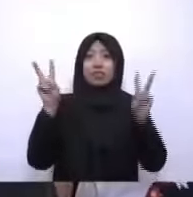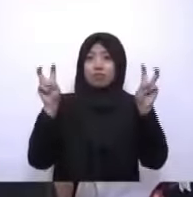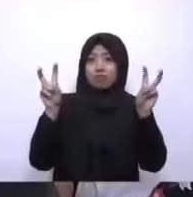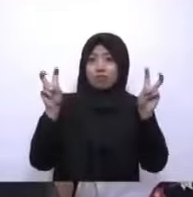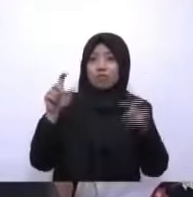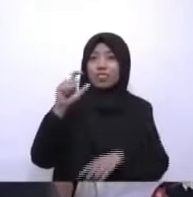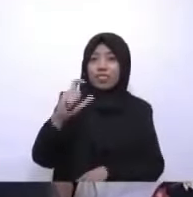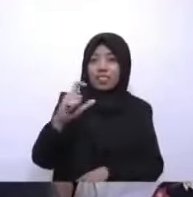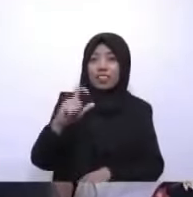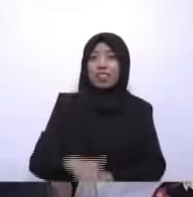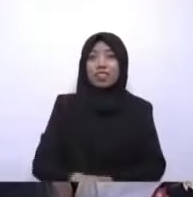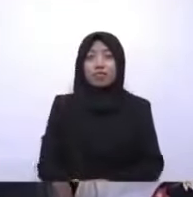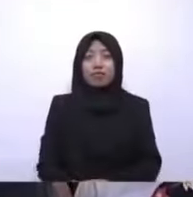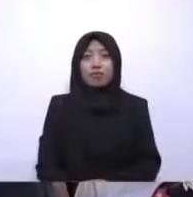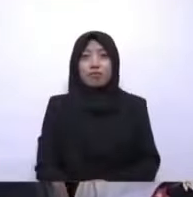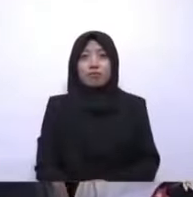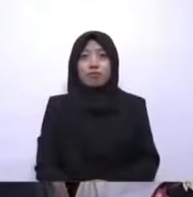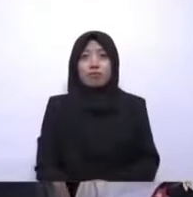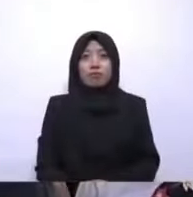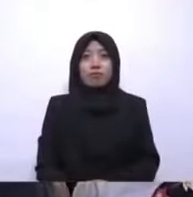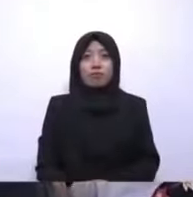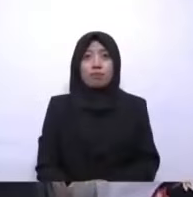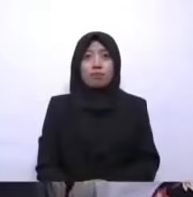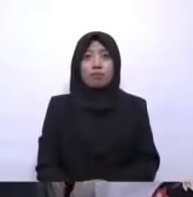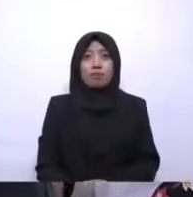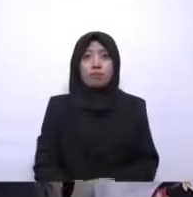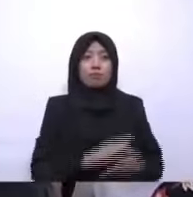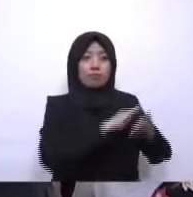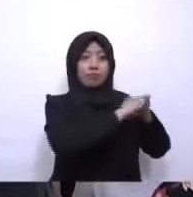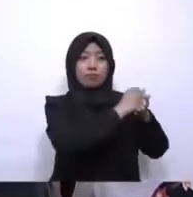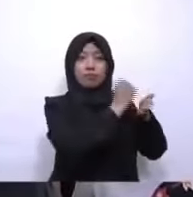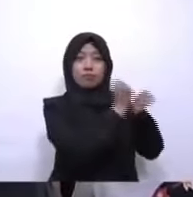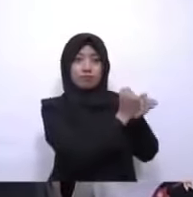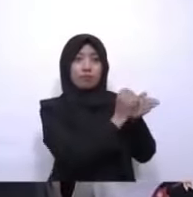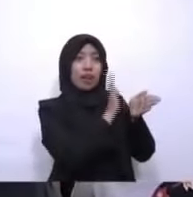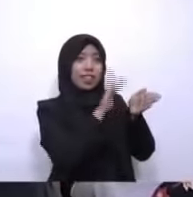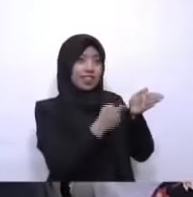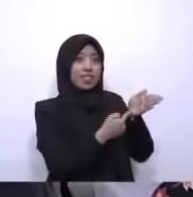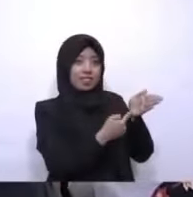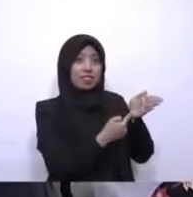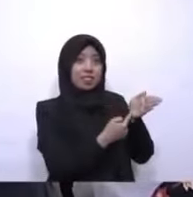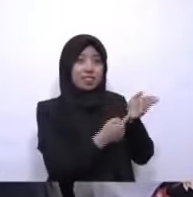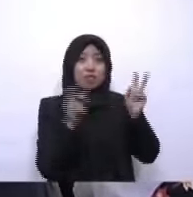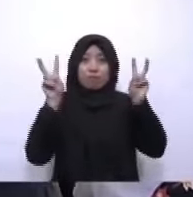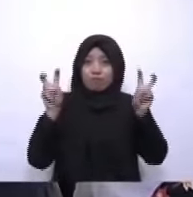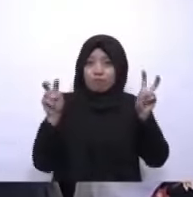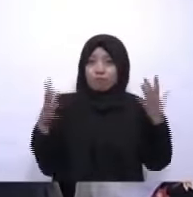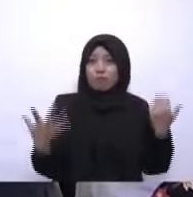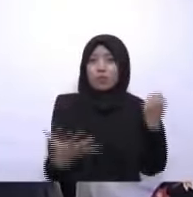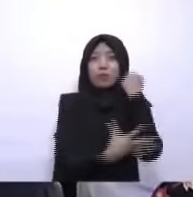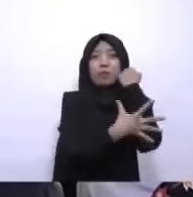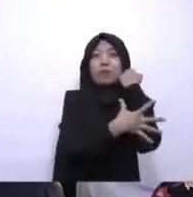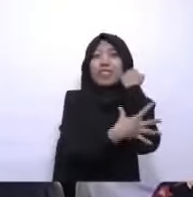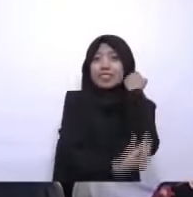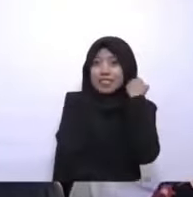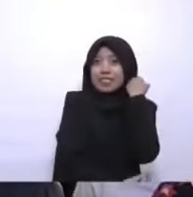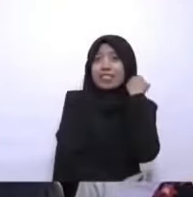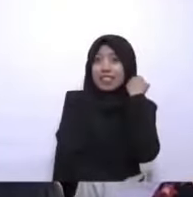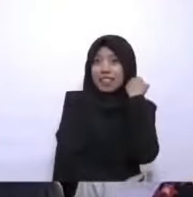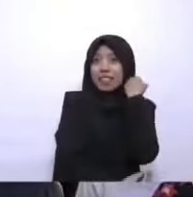C. Ini dia, masih tersegel. Dengan judulnya Kemiskinan